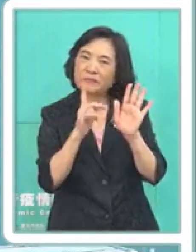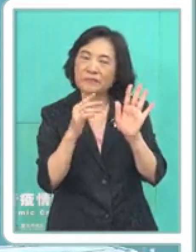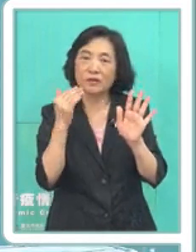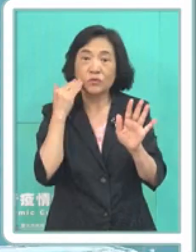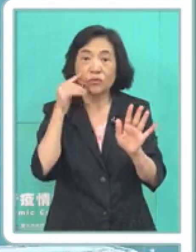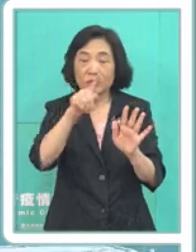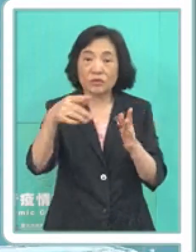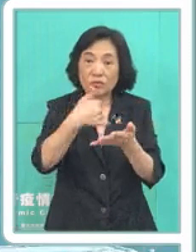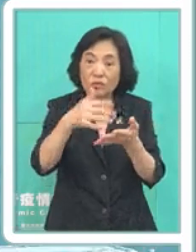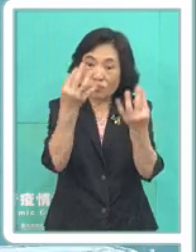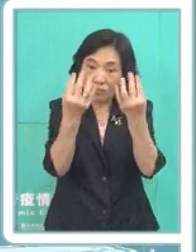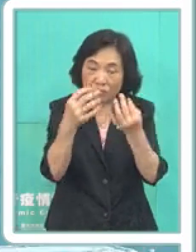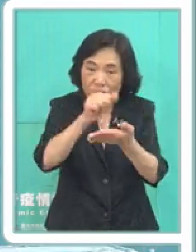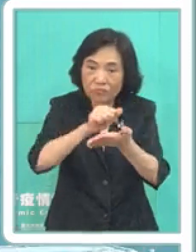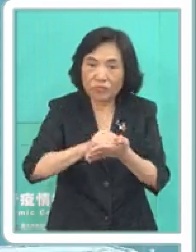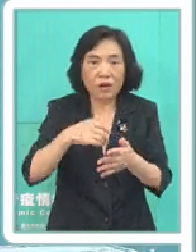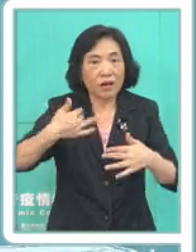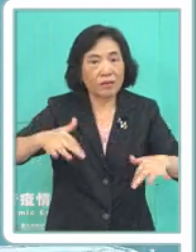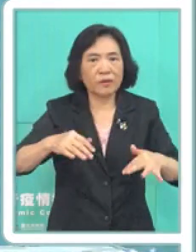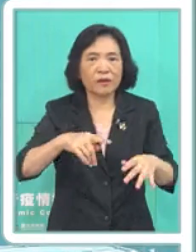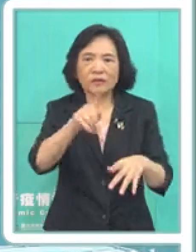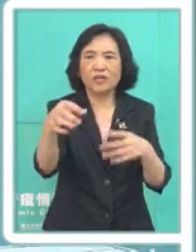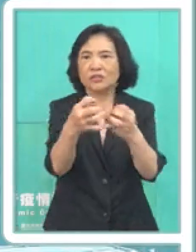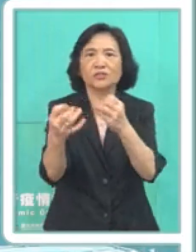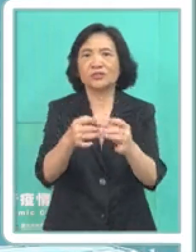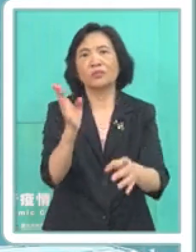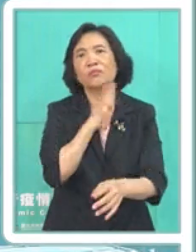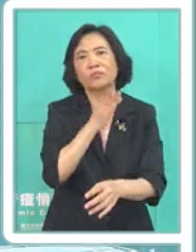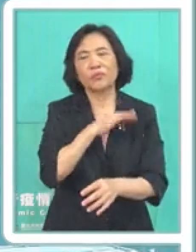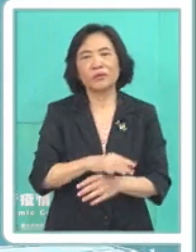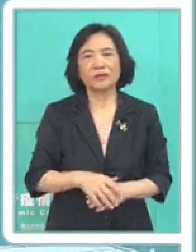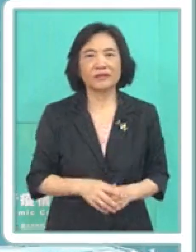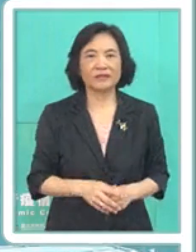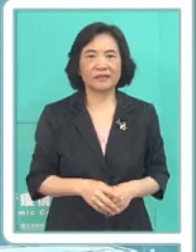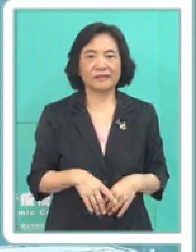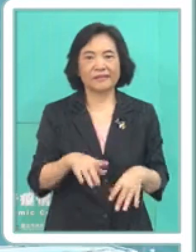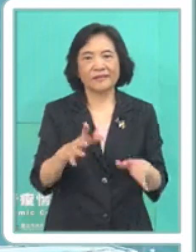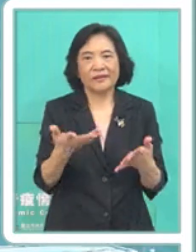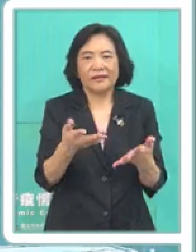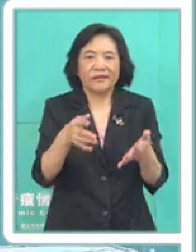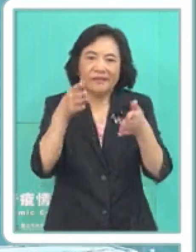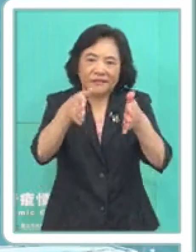不去做统计的话，这些讨论都没有意义。拿特例来讨论是没有意义的。